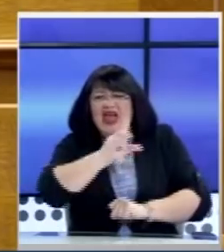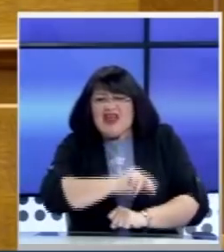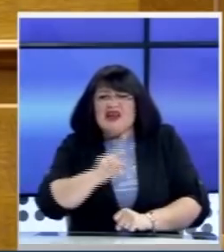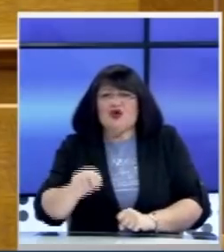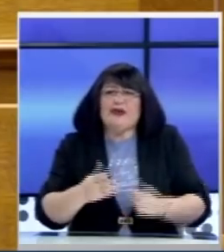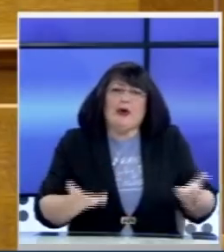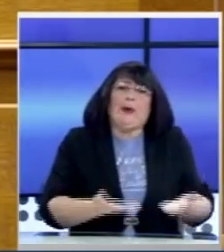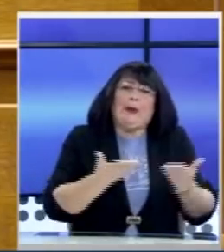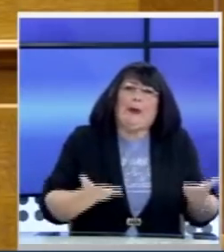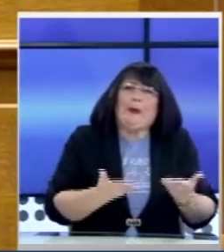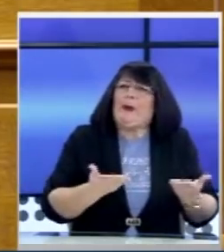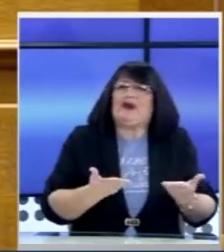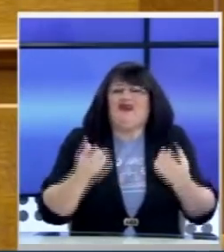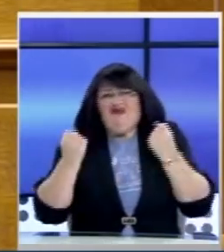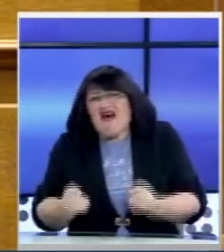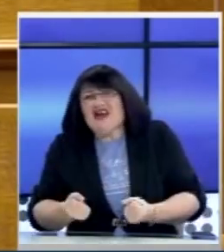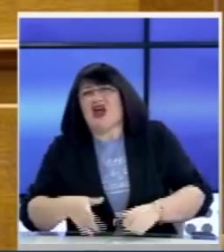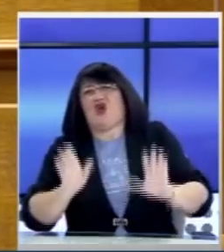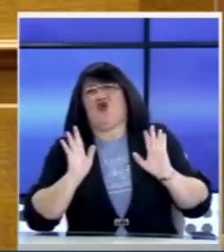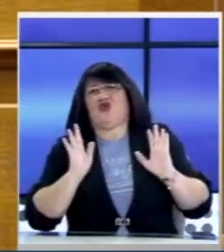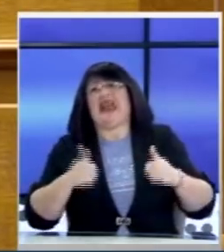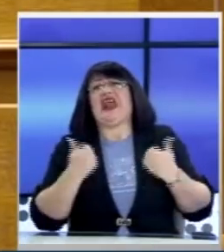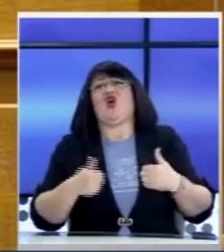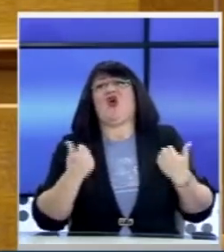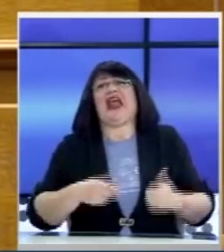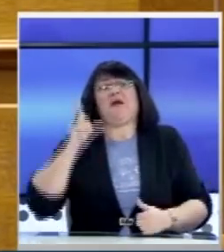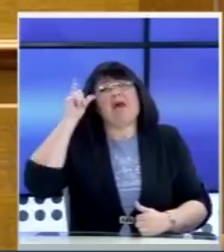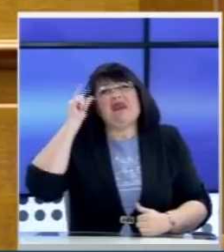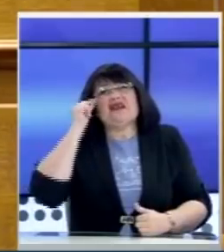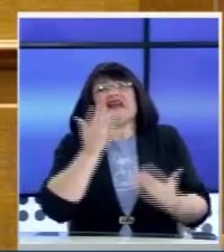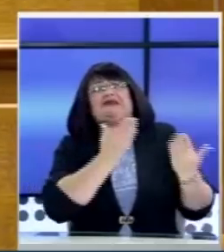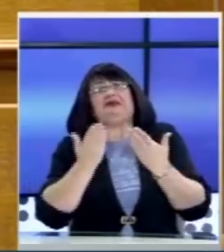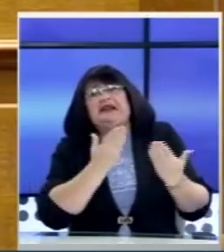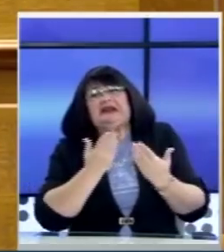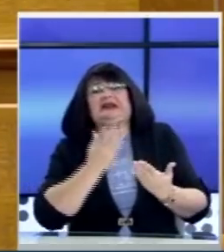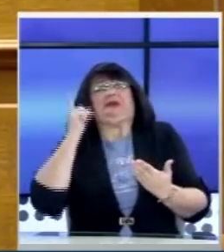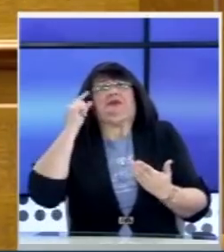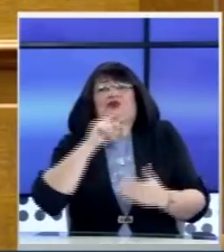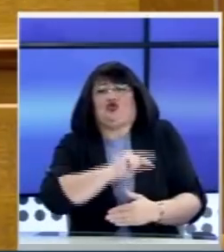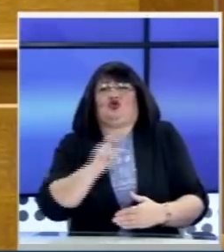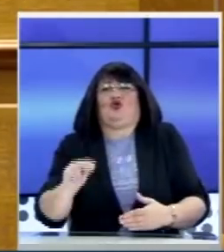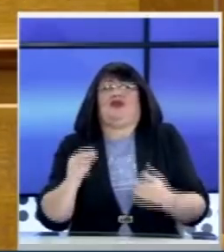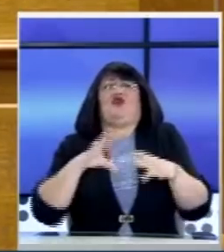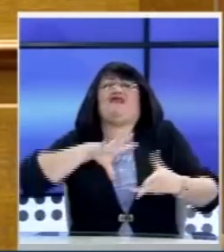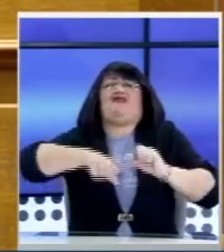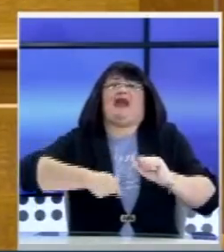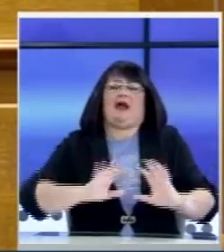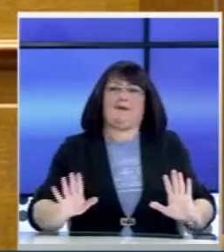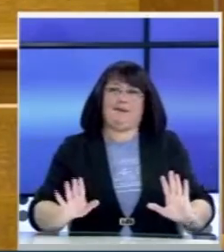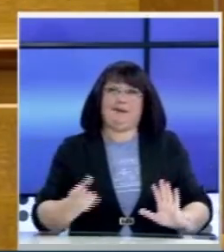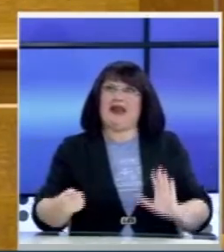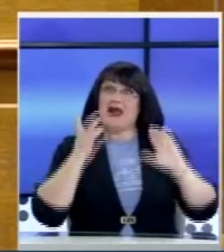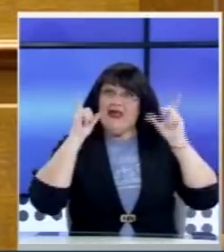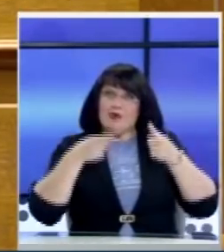σε μαθητές, σε φοιτητές, στην νεολαία της πατρίδας μας. Και εσείς, κύριοι της Νέας Δημοκρατίας, αντί να πάρετε